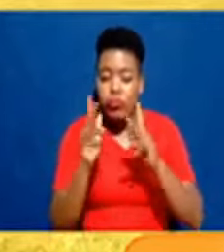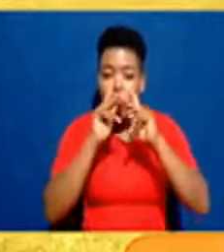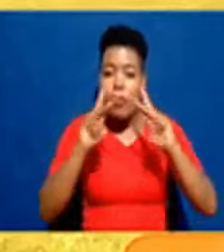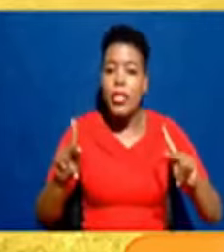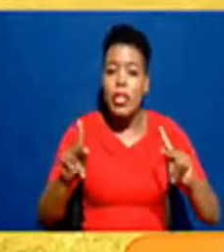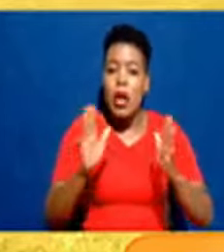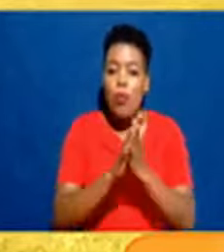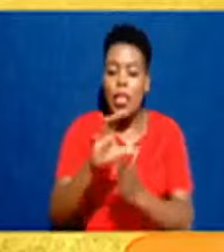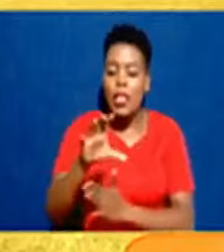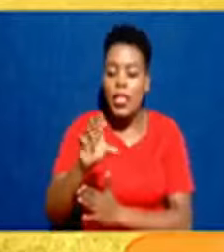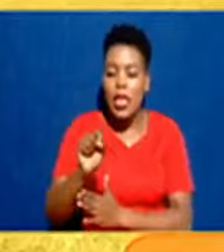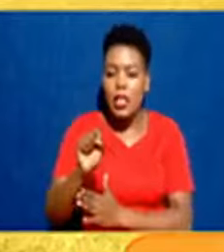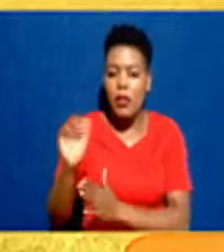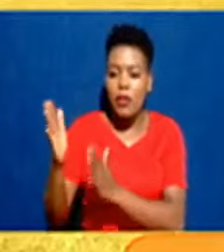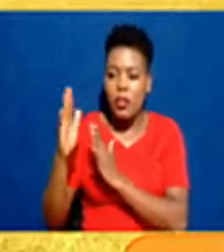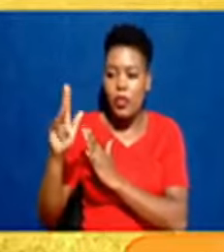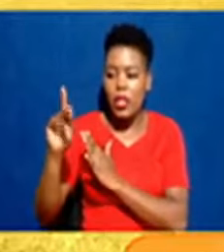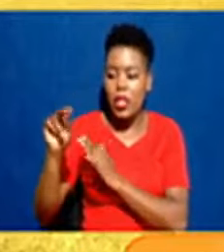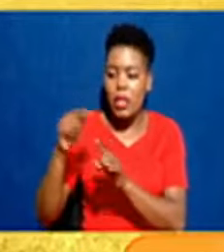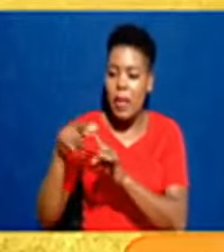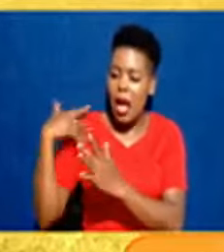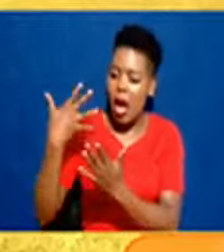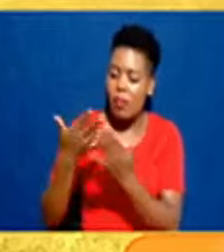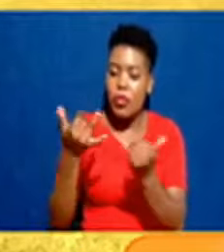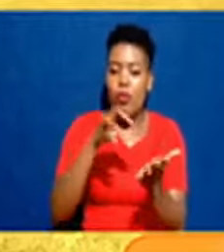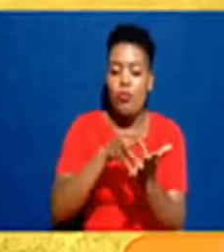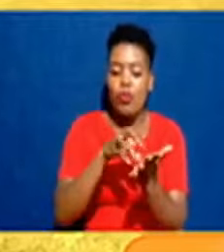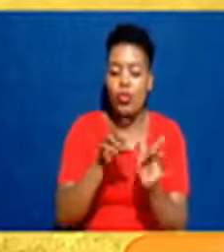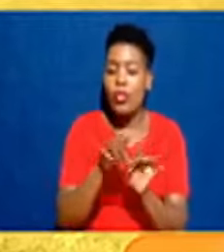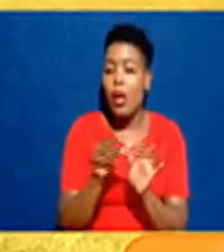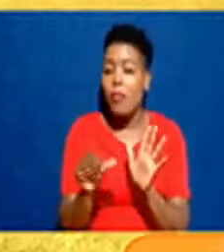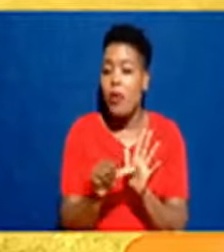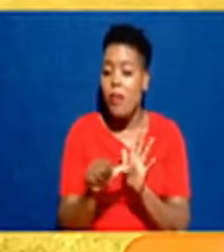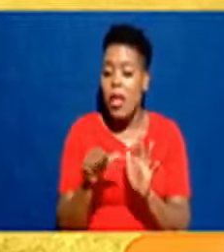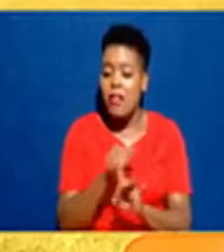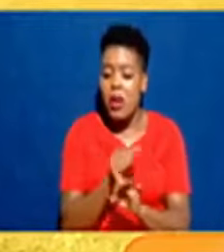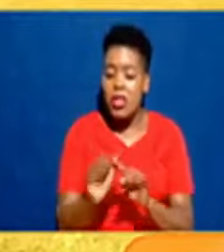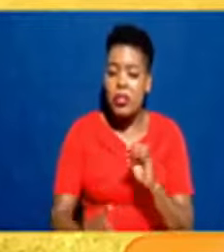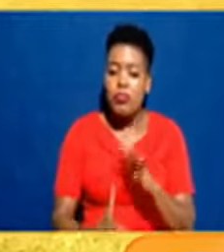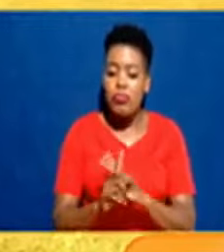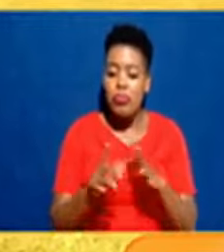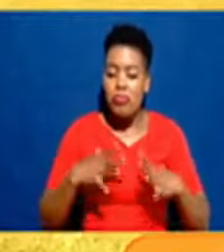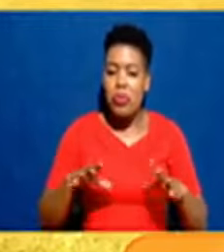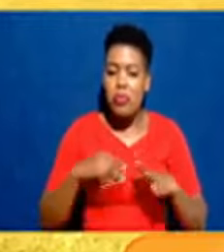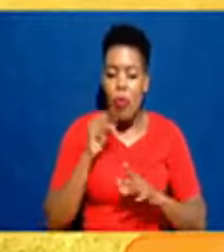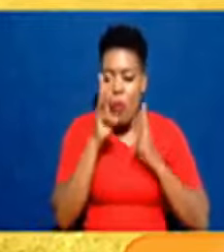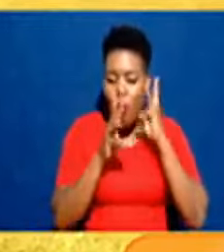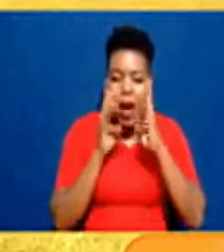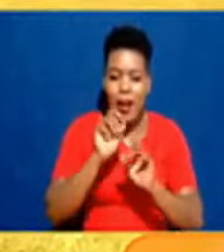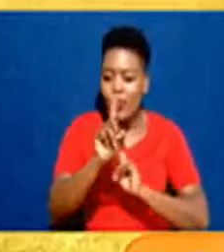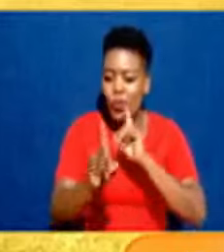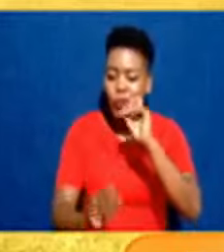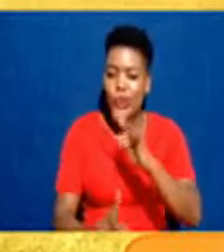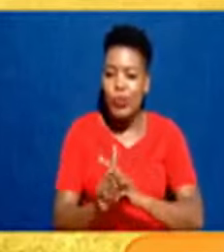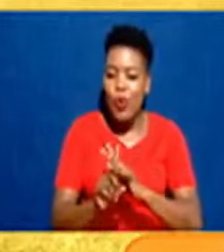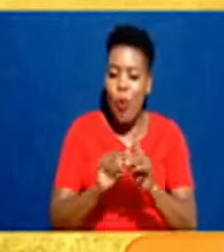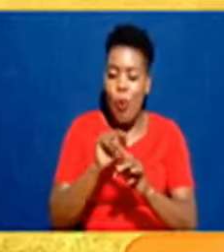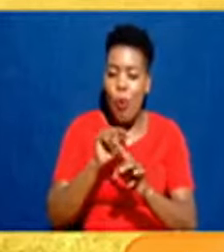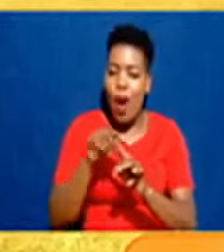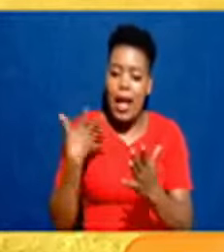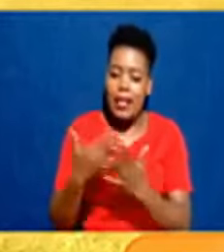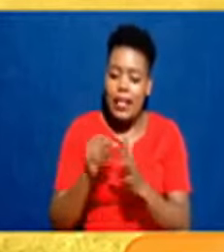Kindiki. Ila mpaka wa leo hali bado ni tete. Wenyeji wakiachwa na maswali chungu nzima kwamba ni lini visa kama